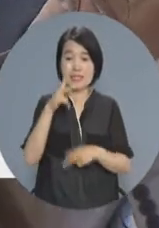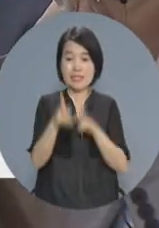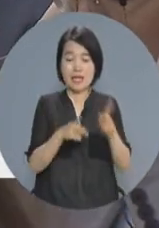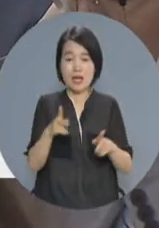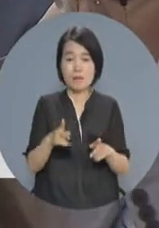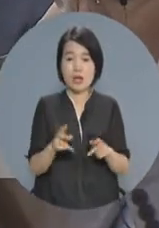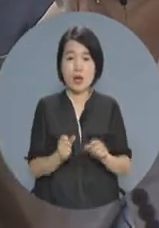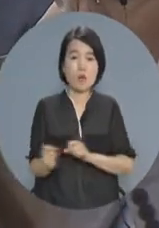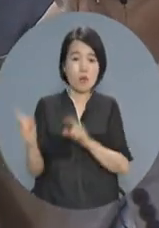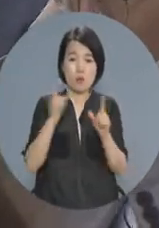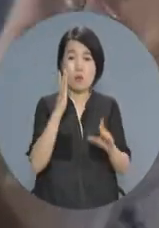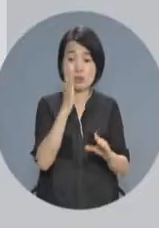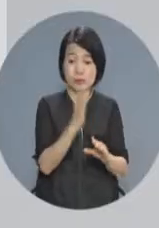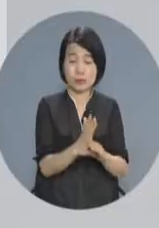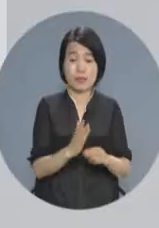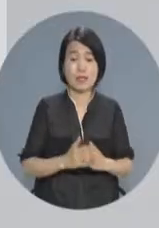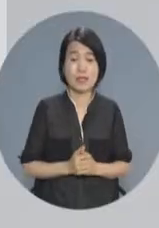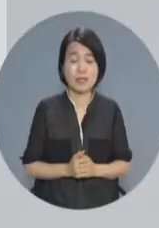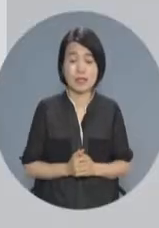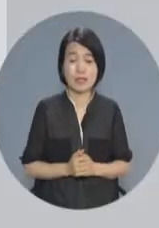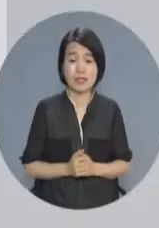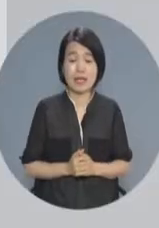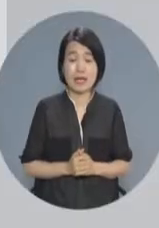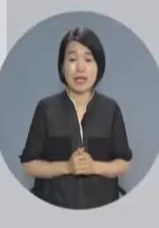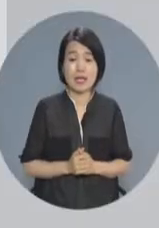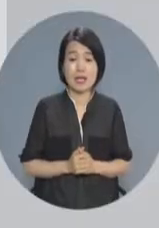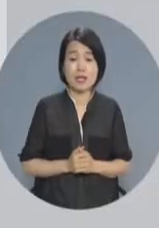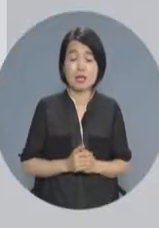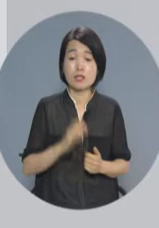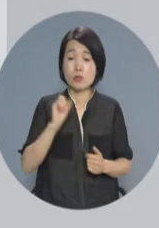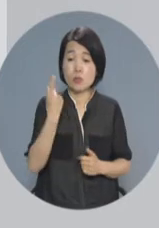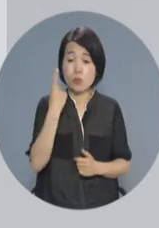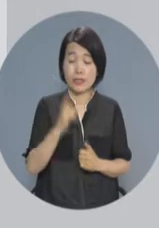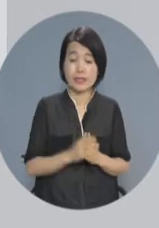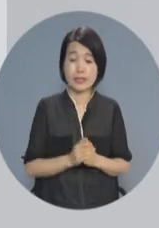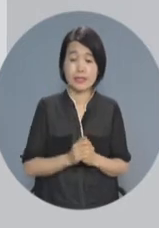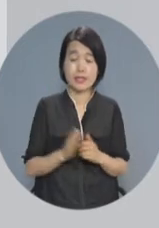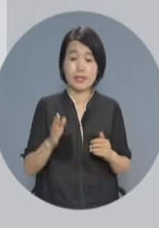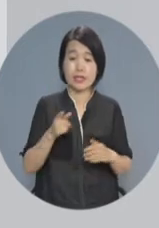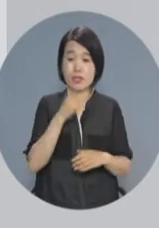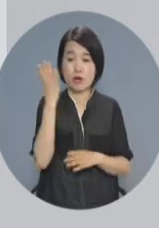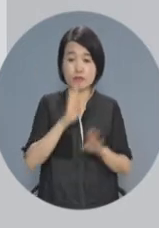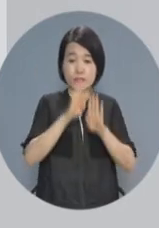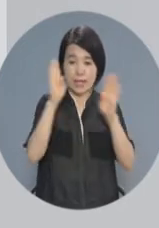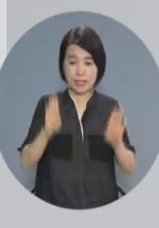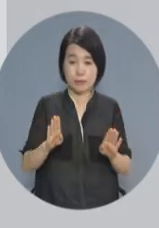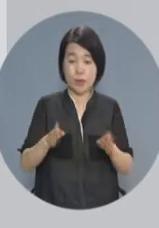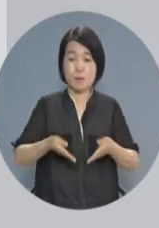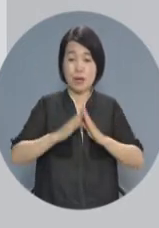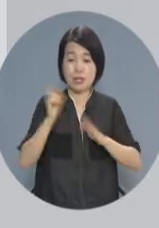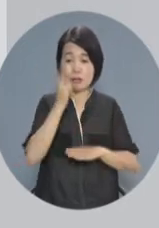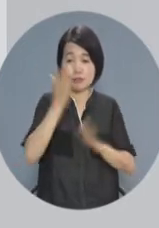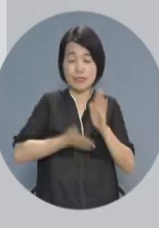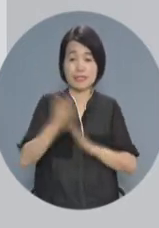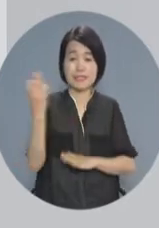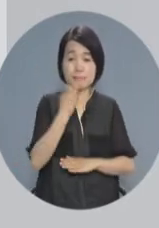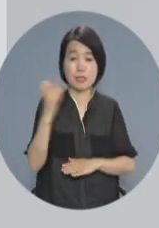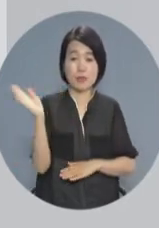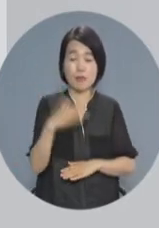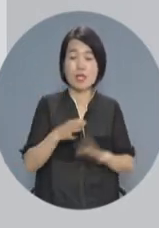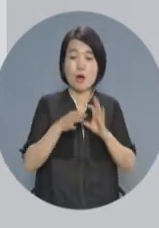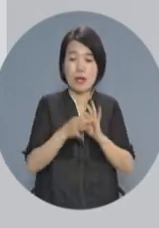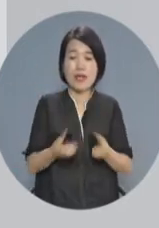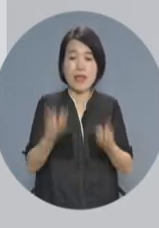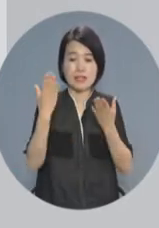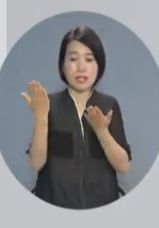활력을 되찾고 있습니다. 마이스 산업의 결정판과도 같은 엑스포를 개최했던 여수시는 2013년부터 관련